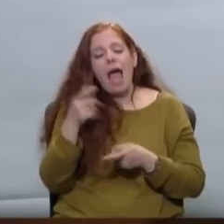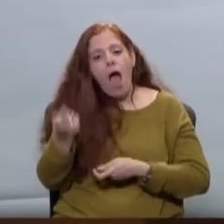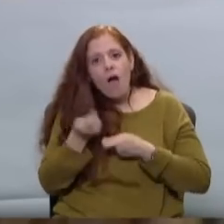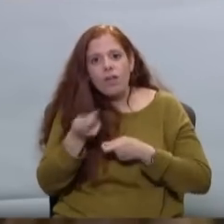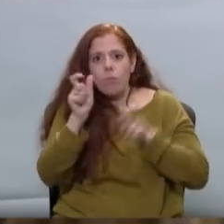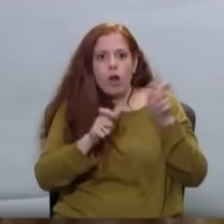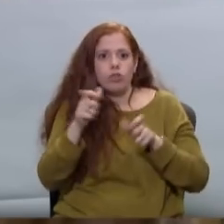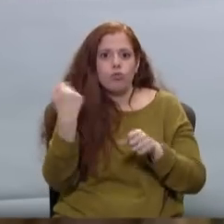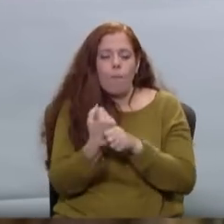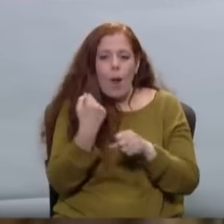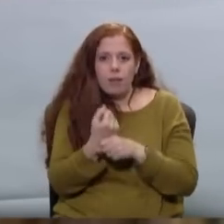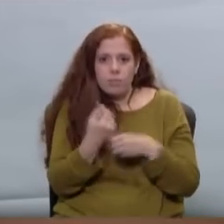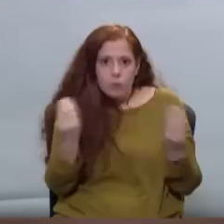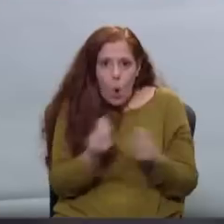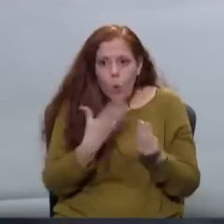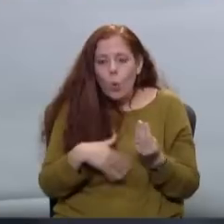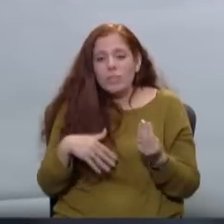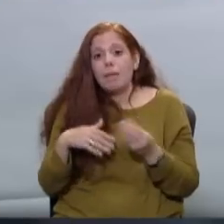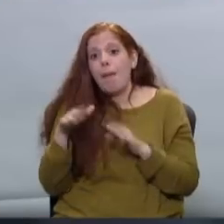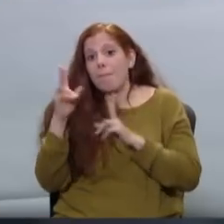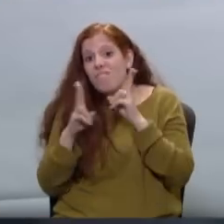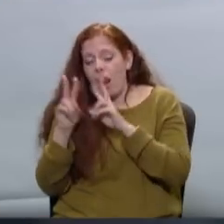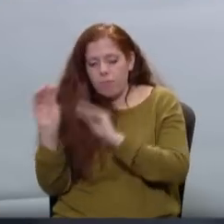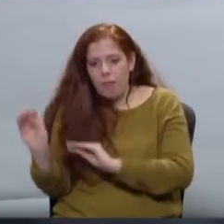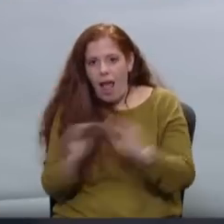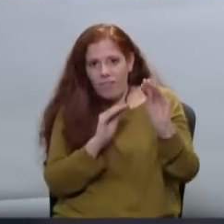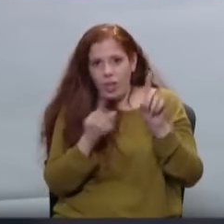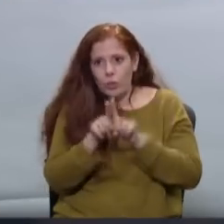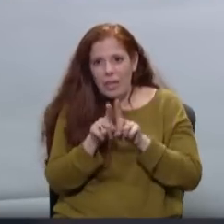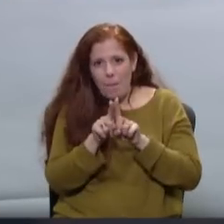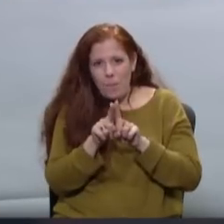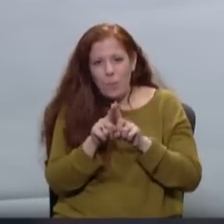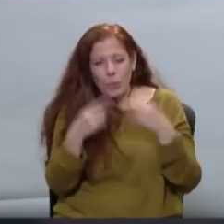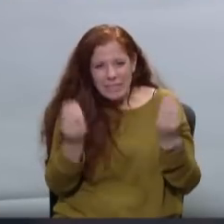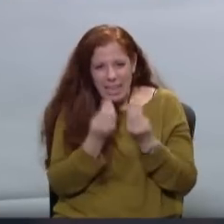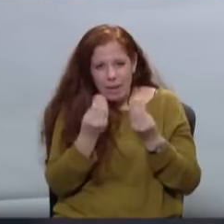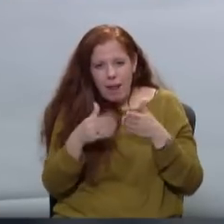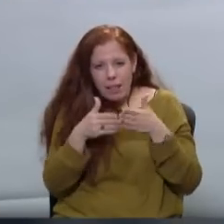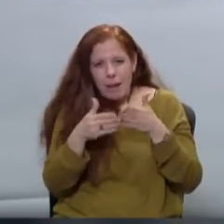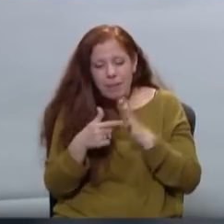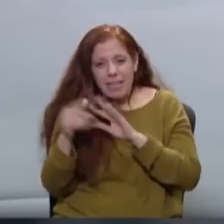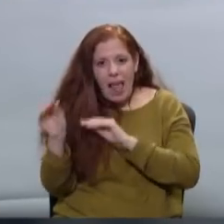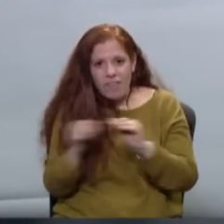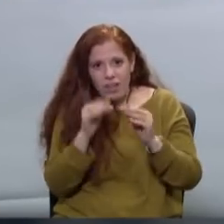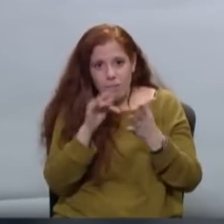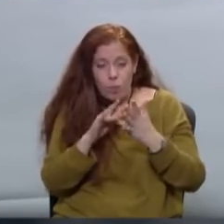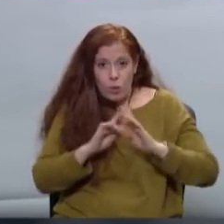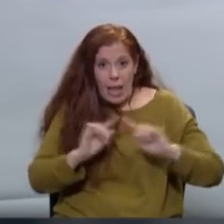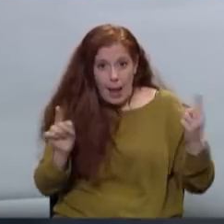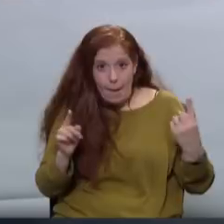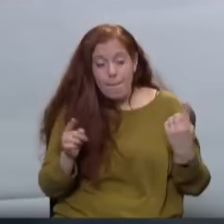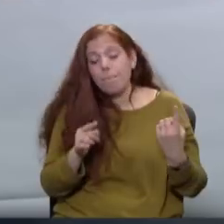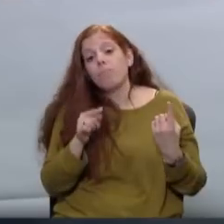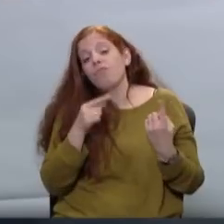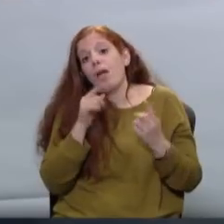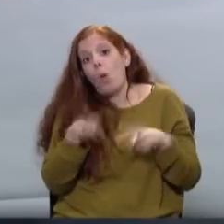אנשים שפועלים עם סחורות רוצים להעביר מהמפעלים שלהם את אותם מוצרים לנמלים כדי להעביר אותם למקומות אחרים בחול ולייצא אותם. הם לא יכולים לעשות